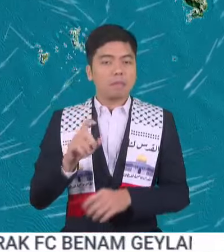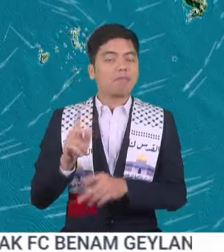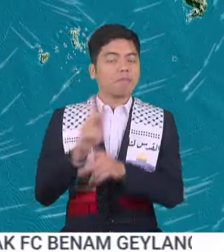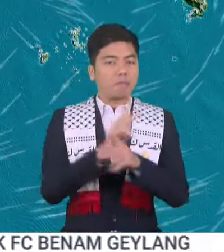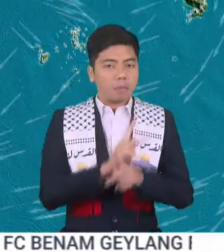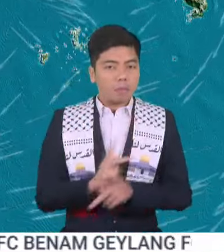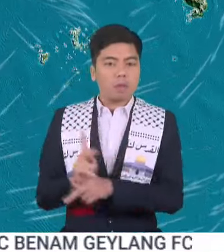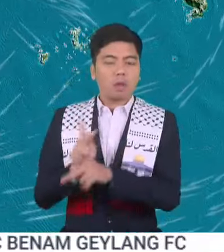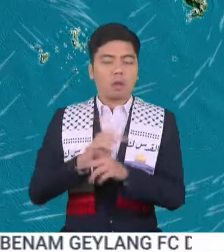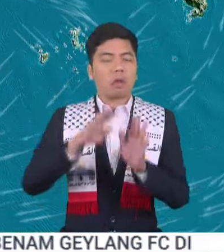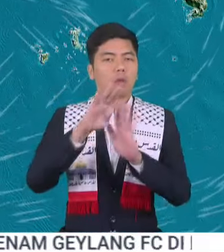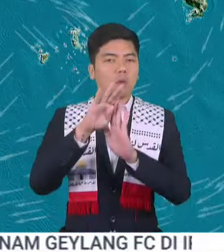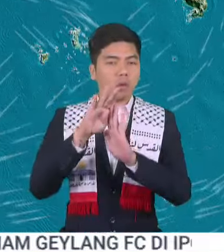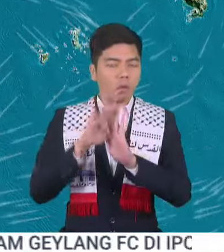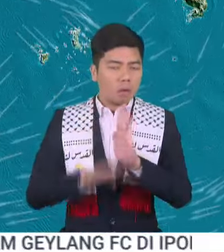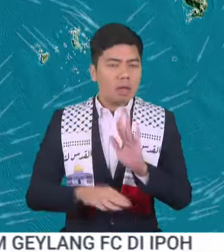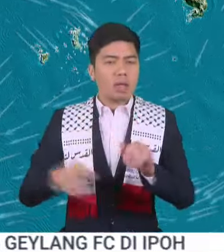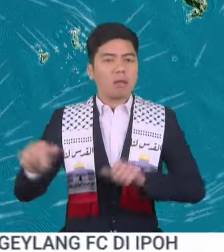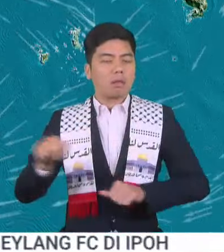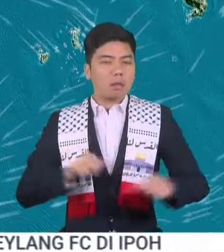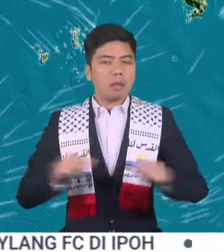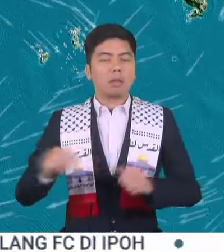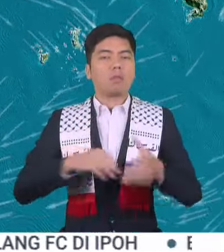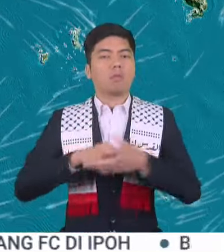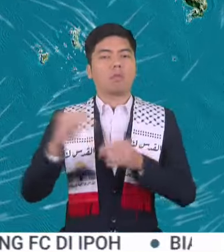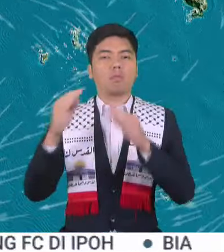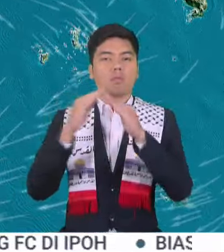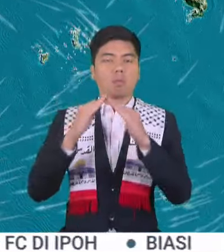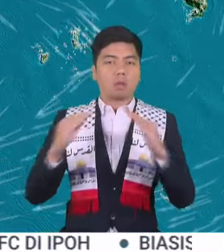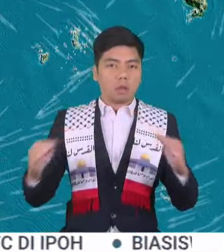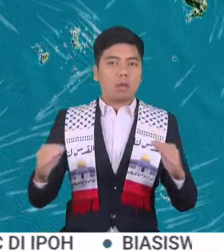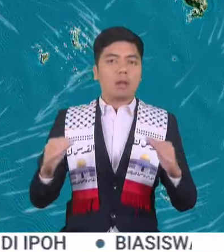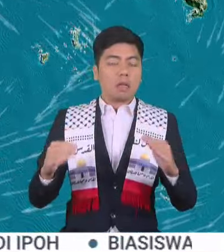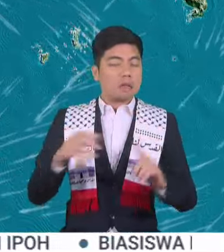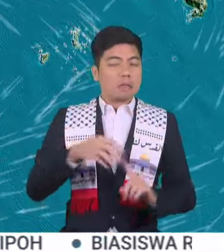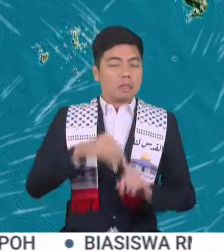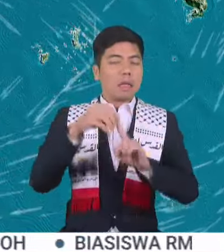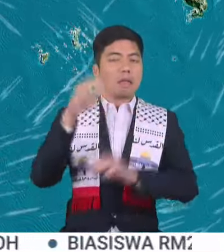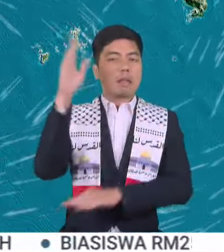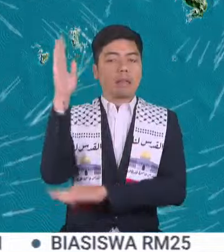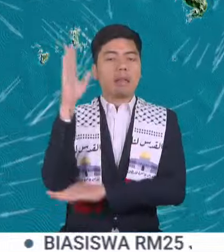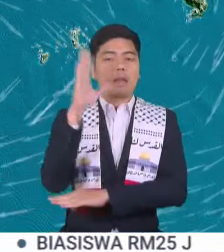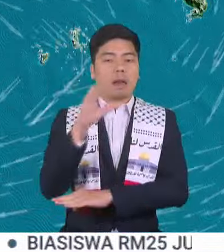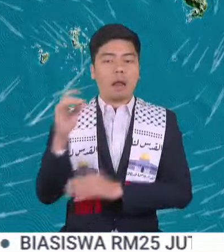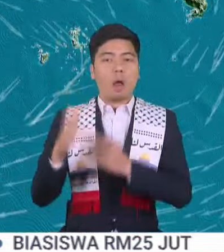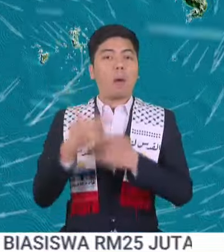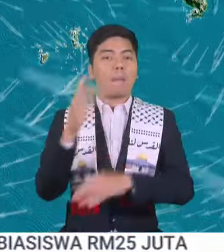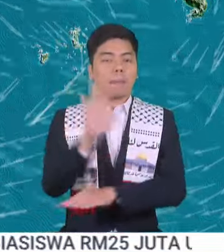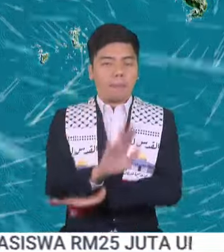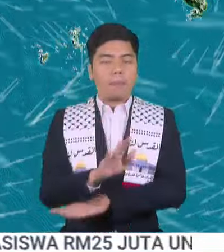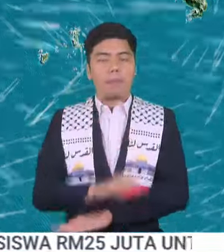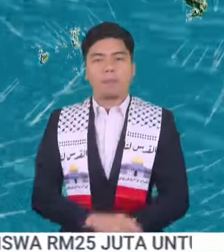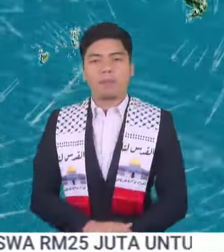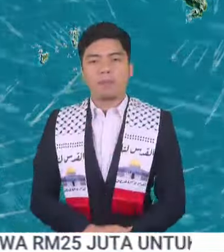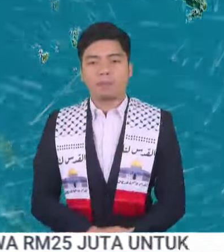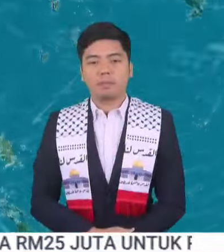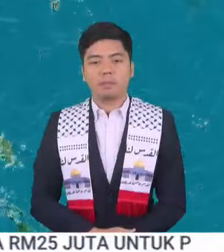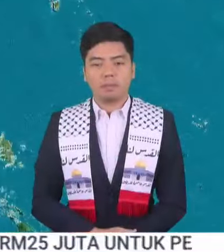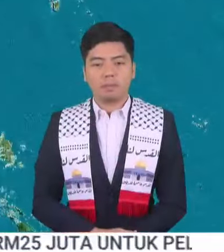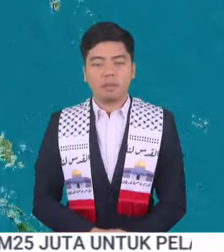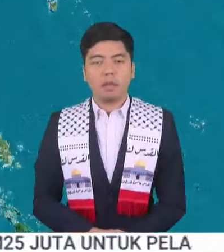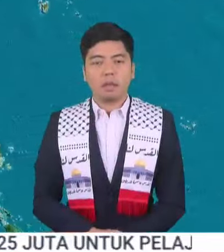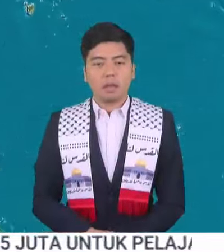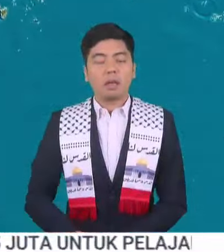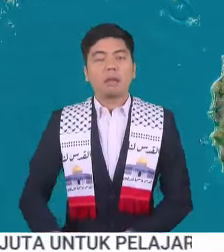dinasihatkan supaya mengurangkan aktiviti di luar rumah terutamanya pada waktu tengah hari dan juga awal petang. Seterusnya kita